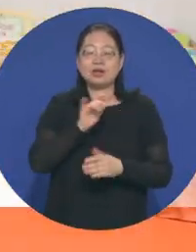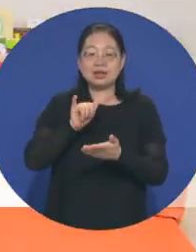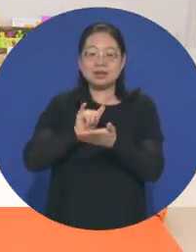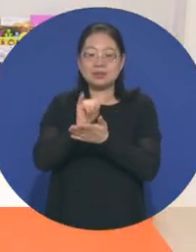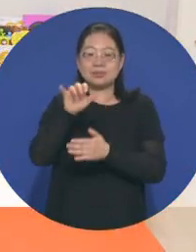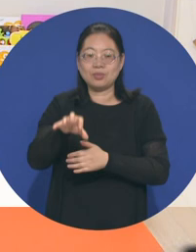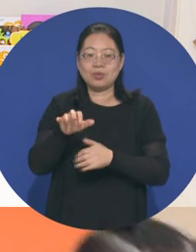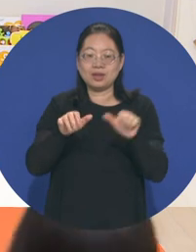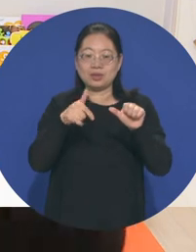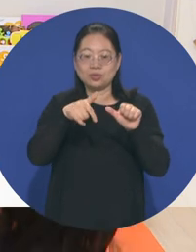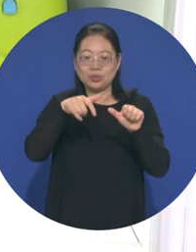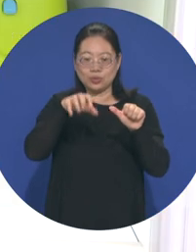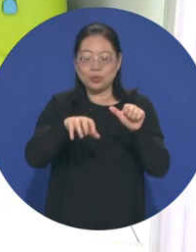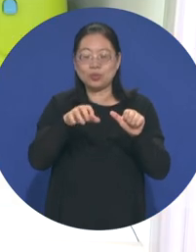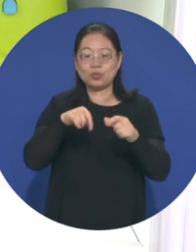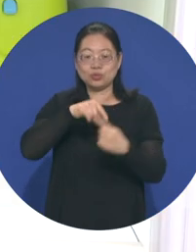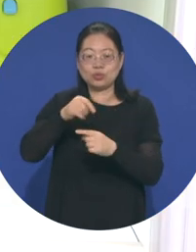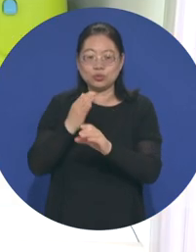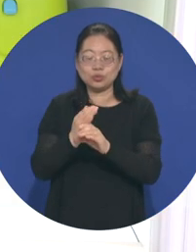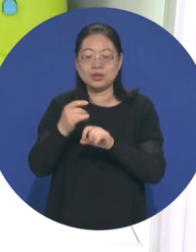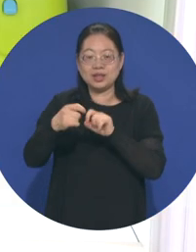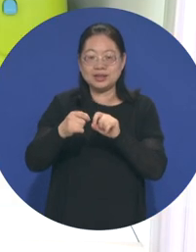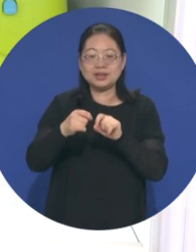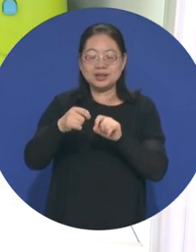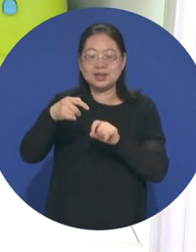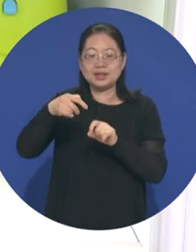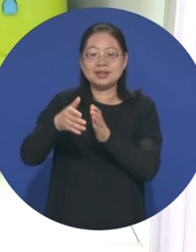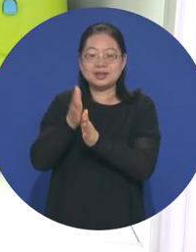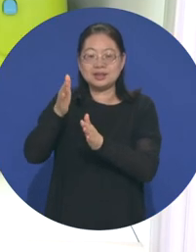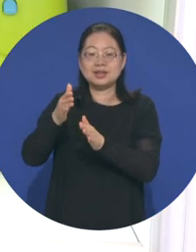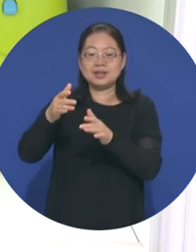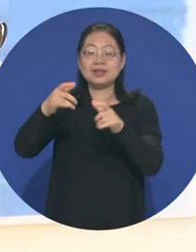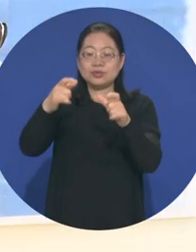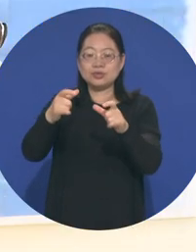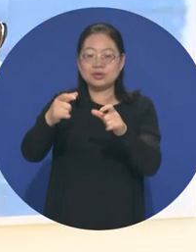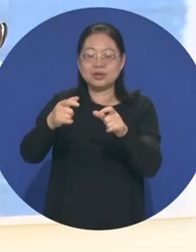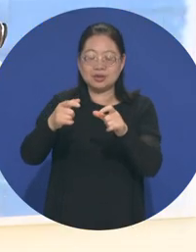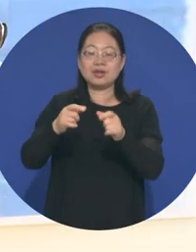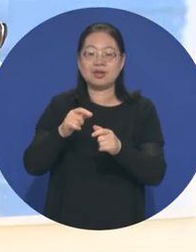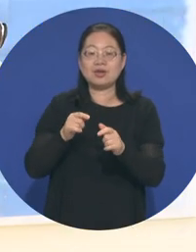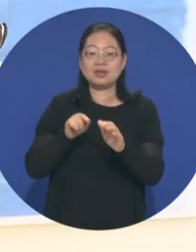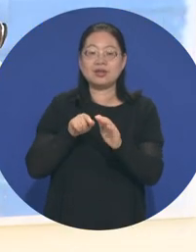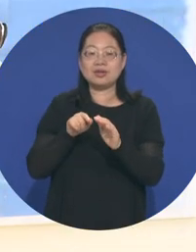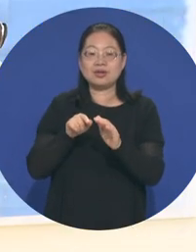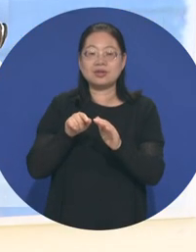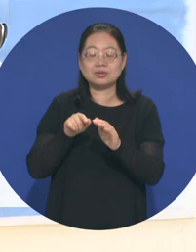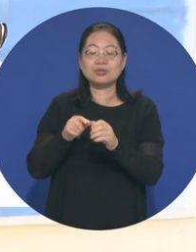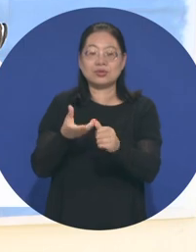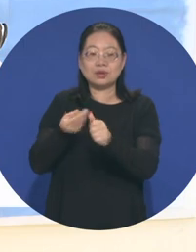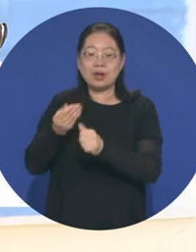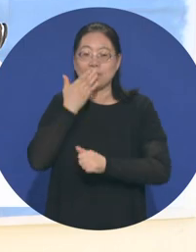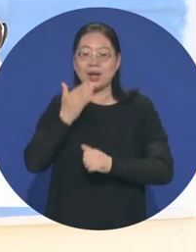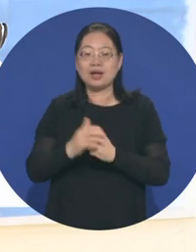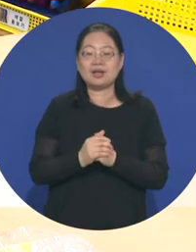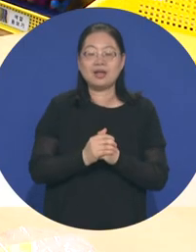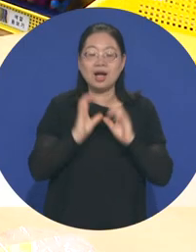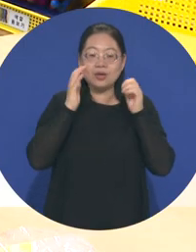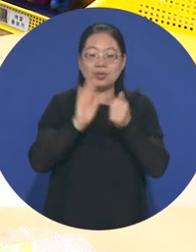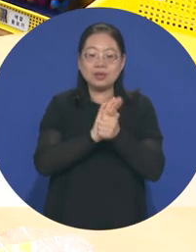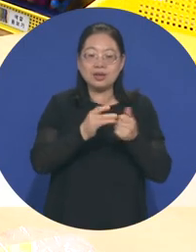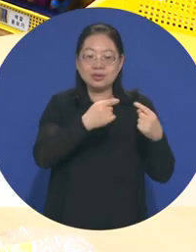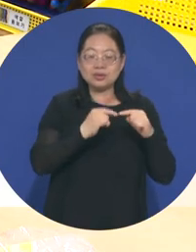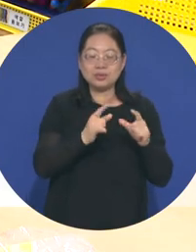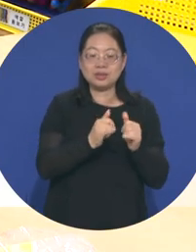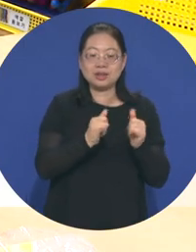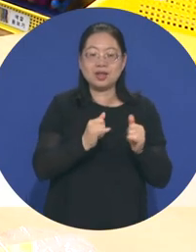등 5곳에서 운영 중이며 인근 시군에서도 이용할 수 있습니다. 여기에 아동돌봄에 참여하는 도민에게